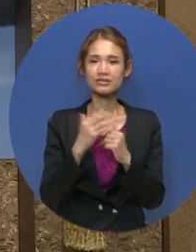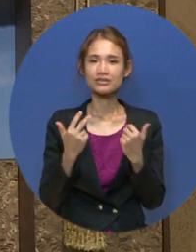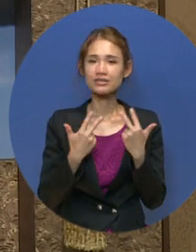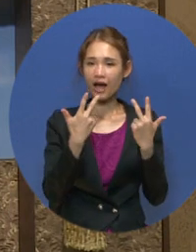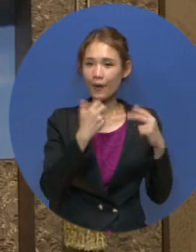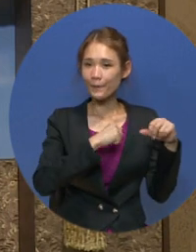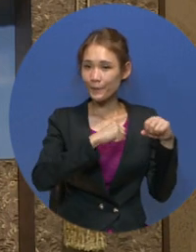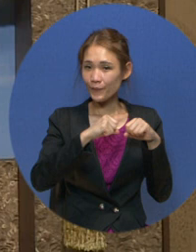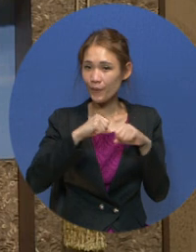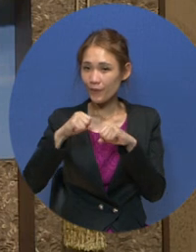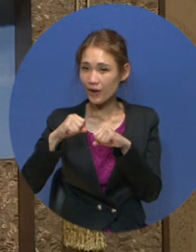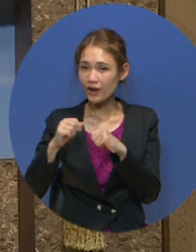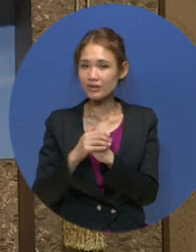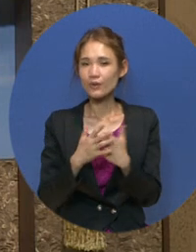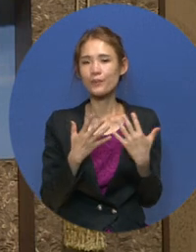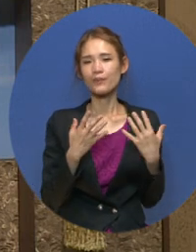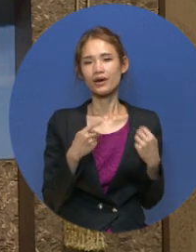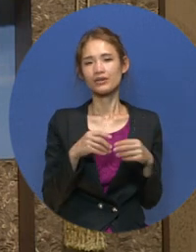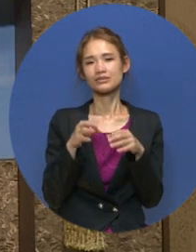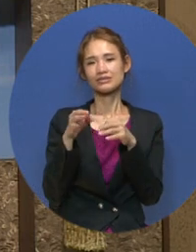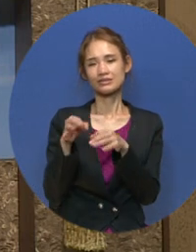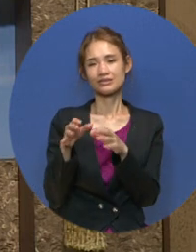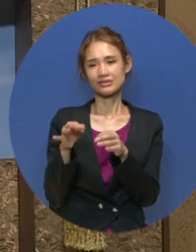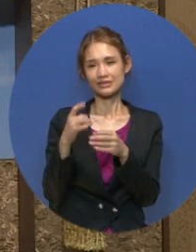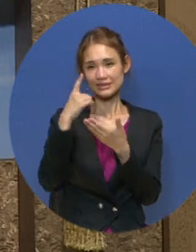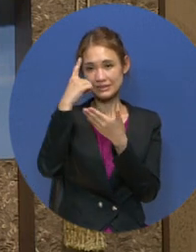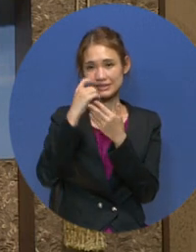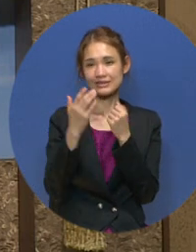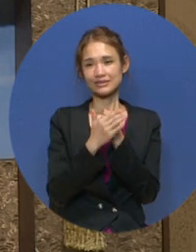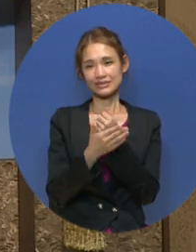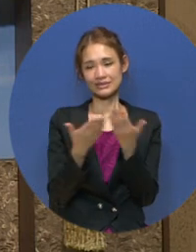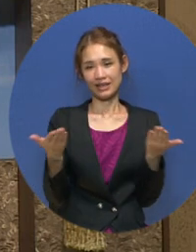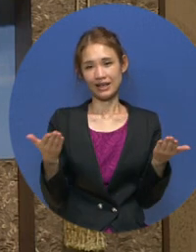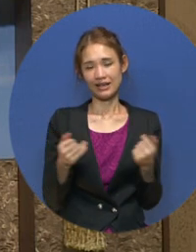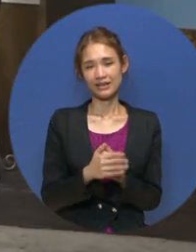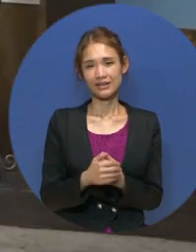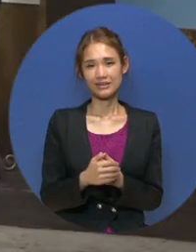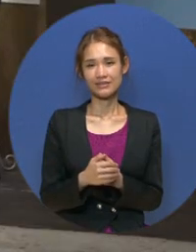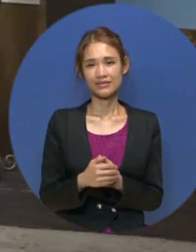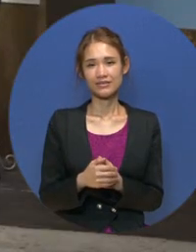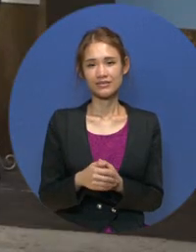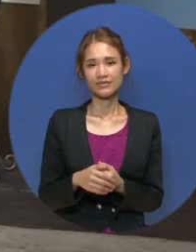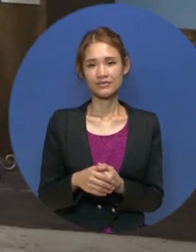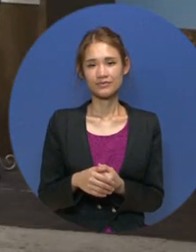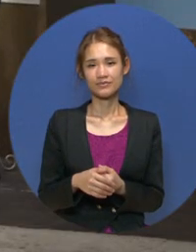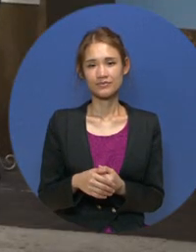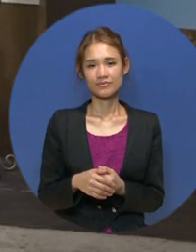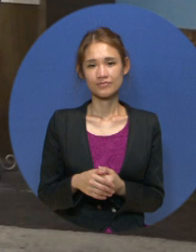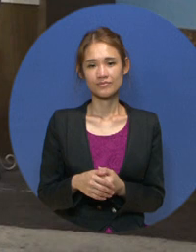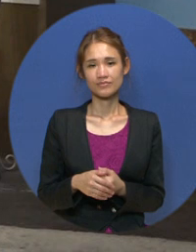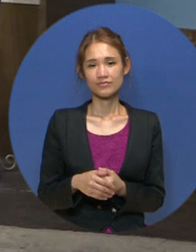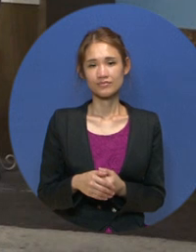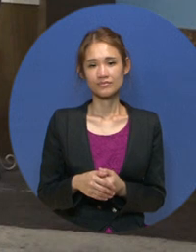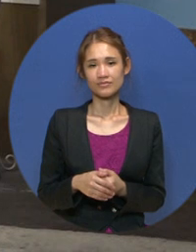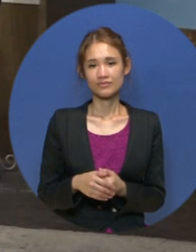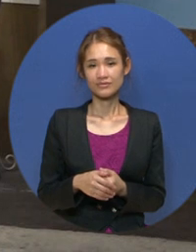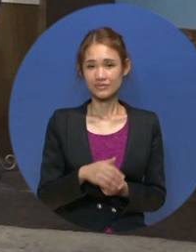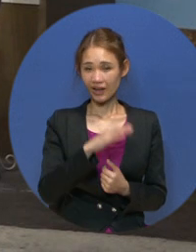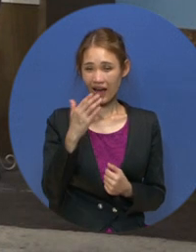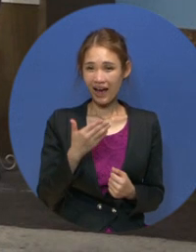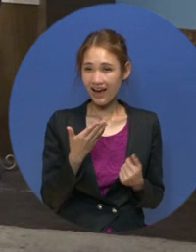자원봉사 활동도 저희가 인증을 해주게 됩니다. 네. 그리고 기업 할 수 있는 건 또 다 해주시네요.